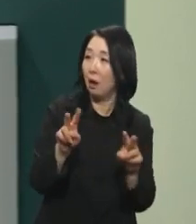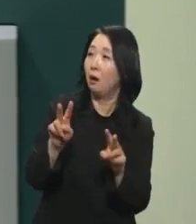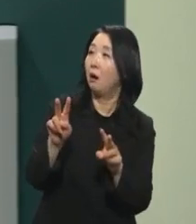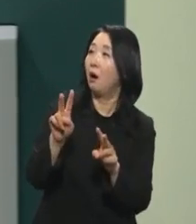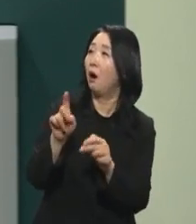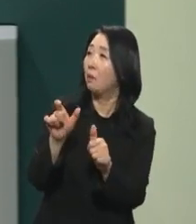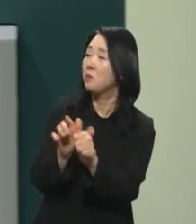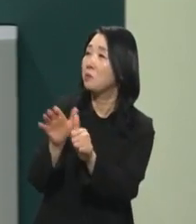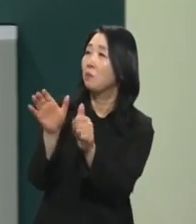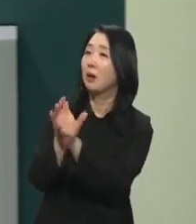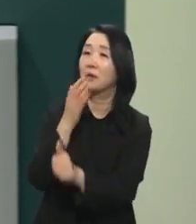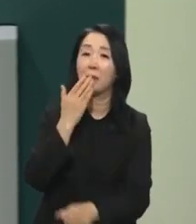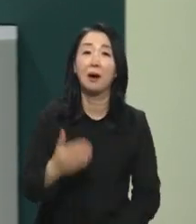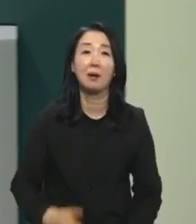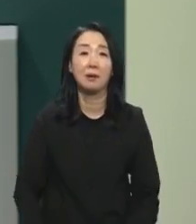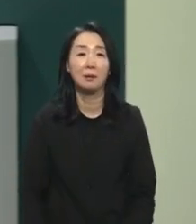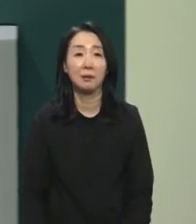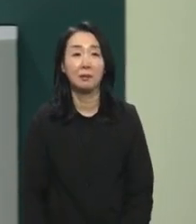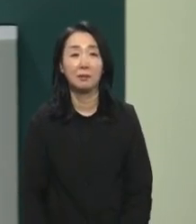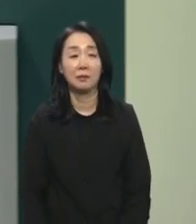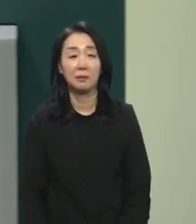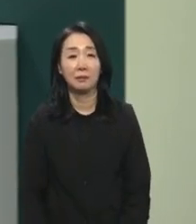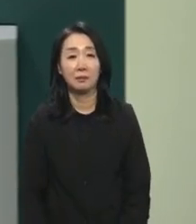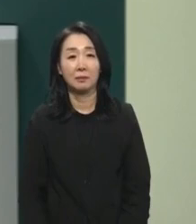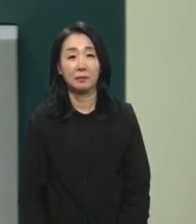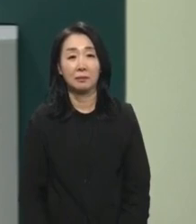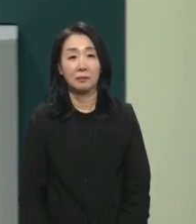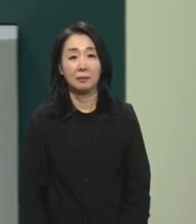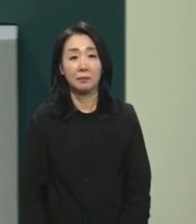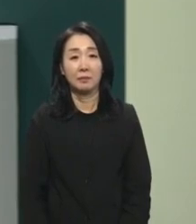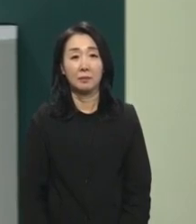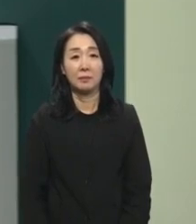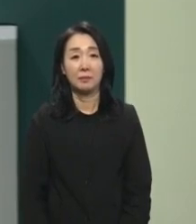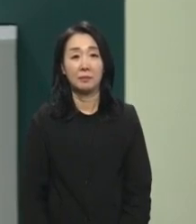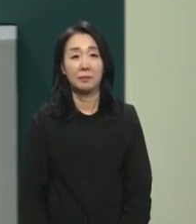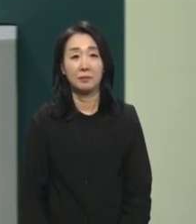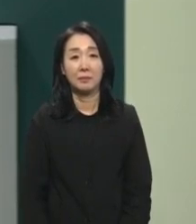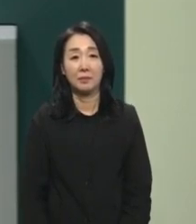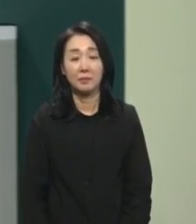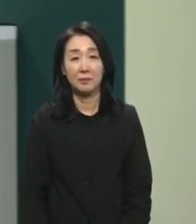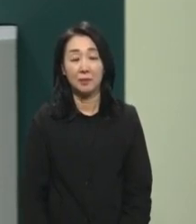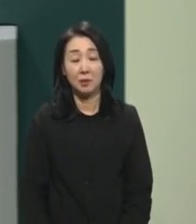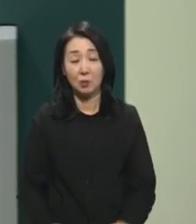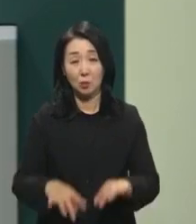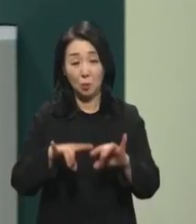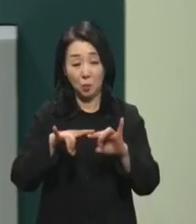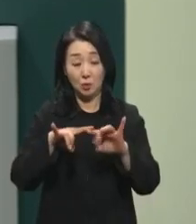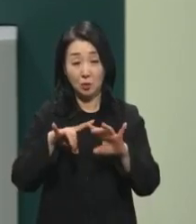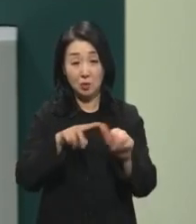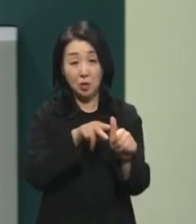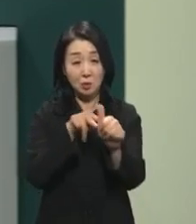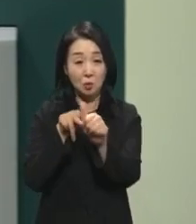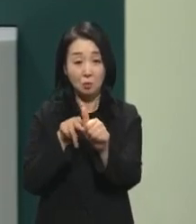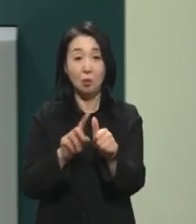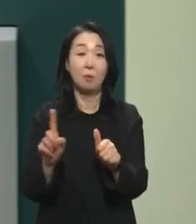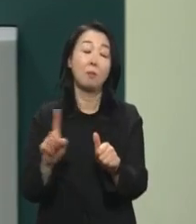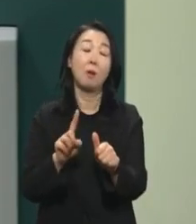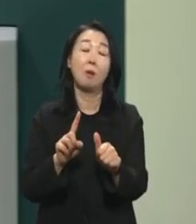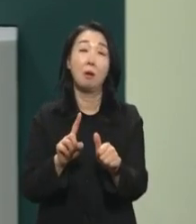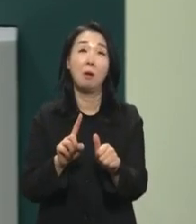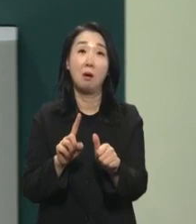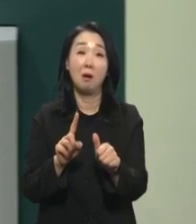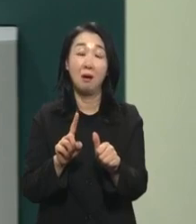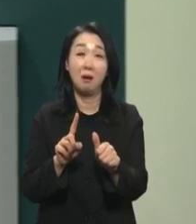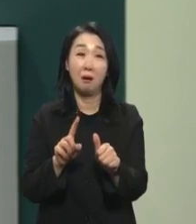수가 있지 않느냐라는 말을 다시 한번 드리고 싶고 또 하나 사실 전자 정부라고 하는 거는 이중화 작업이